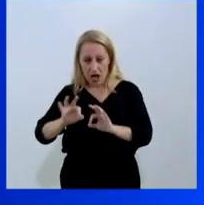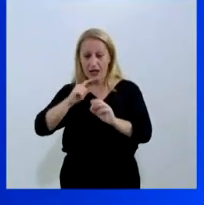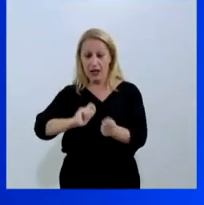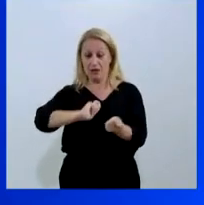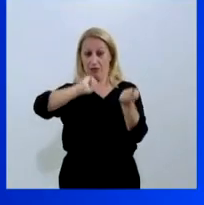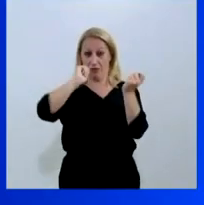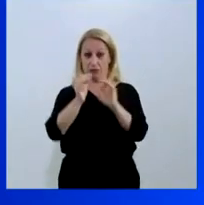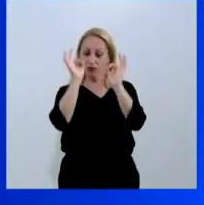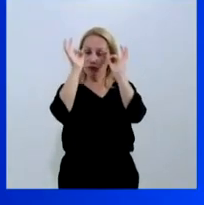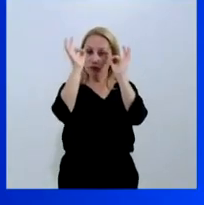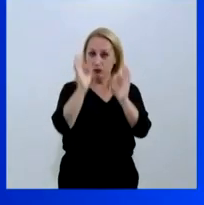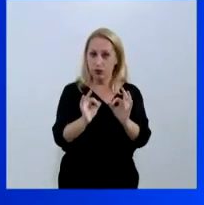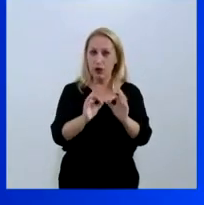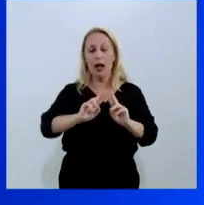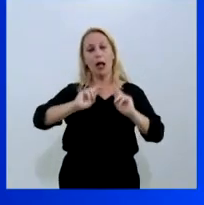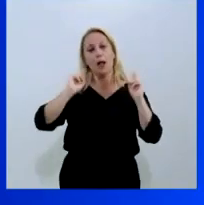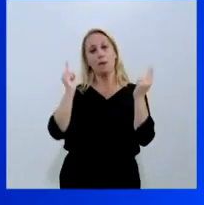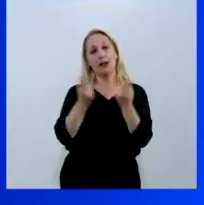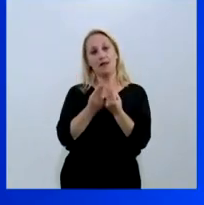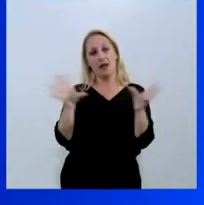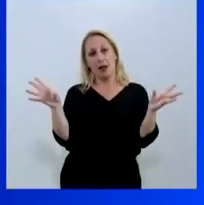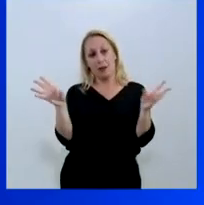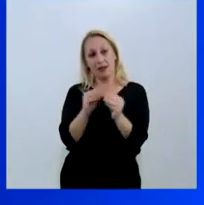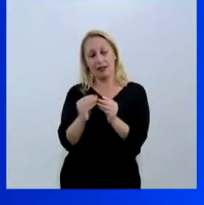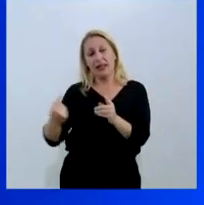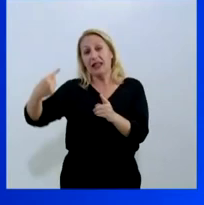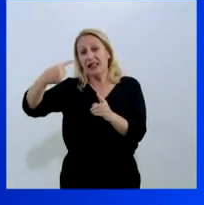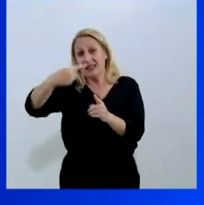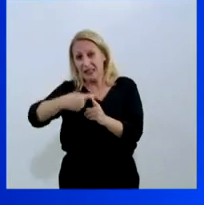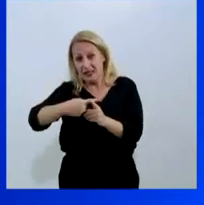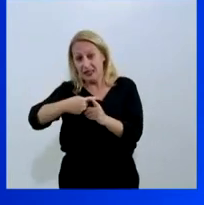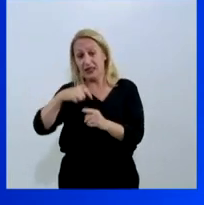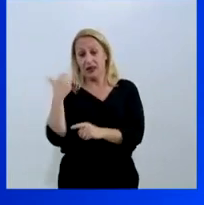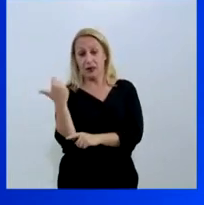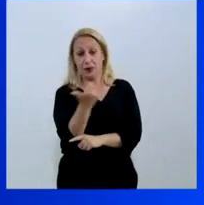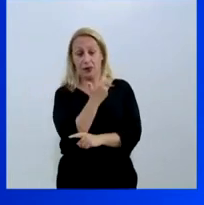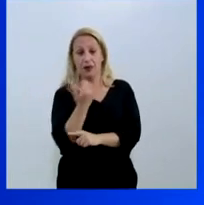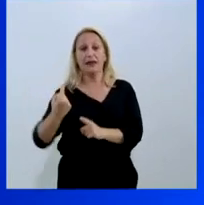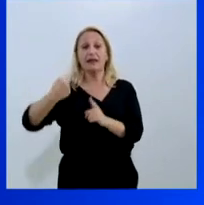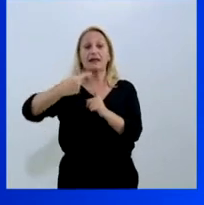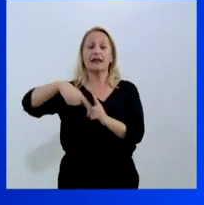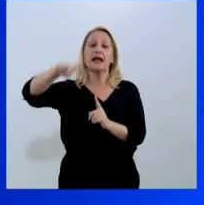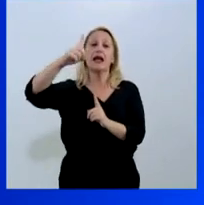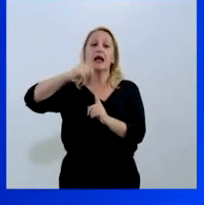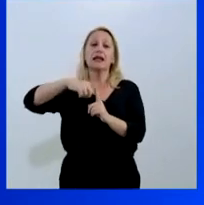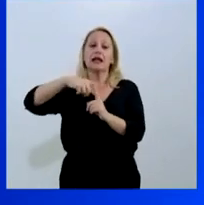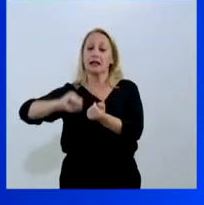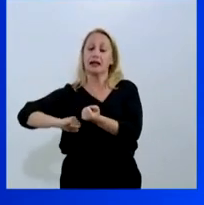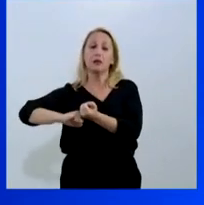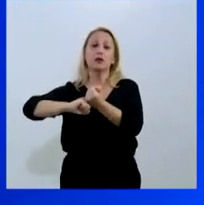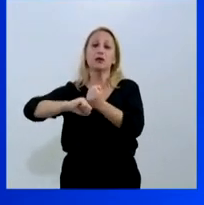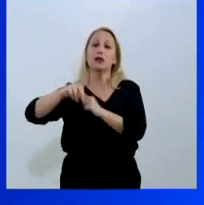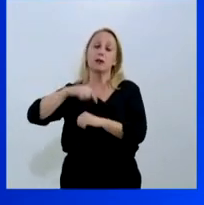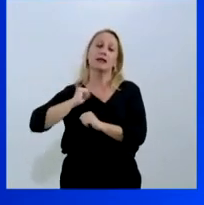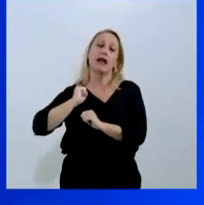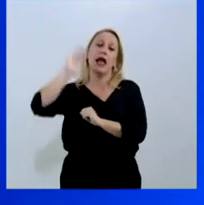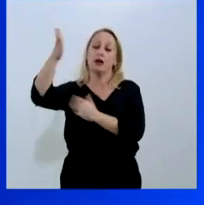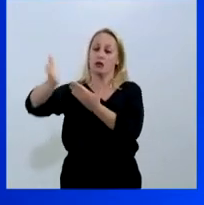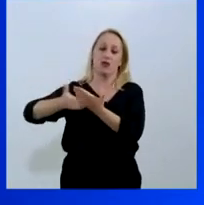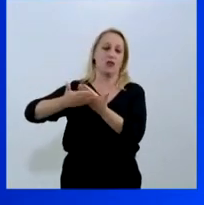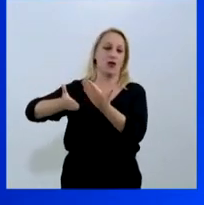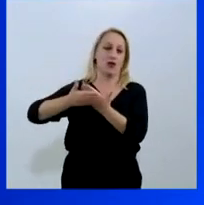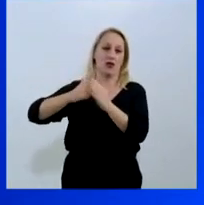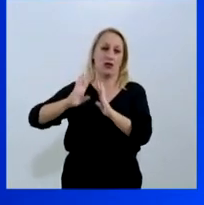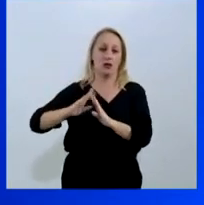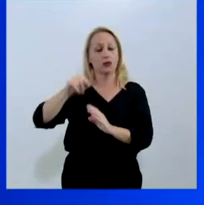περιφέρεια, έχοντας όμως την κεντρική εποπτεία και με τεχνική υποστήριξη από το εξωτερικό. Χρειαζόμαστε παραπάνω βοήθεια σε επίπεδο